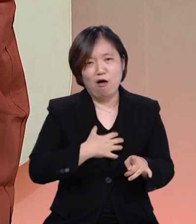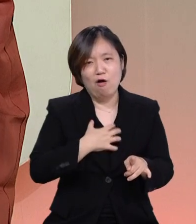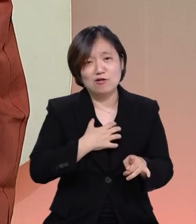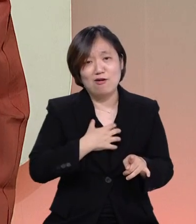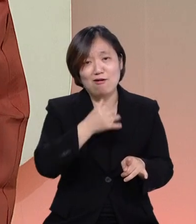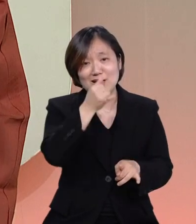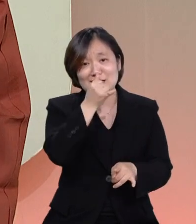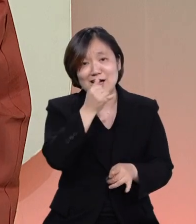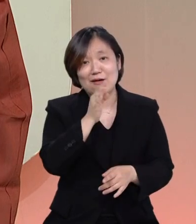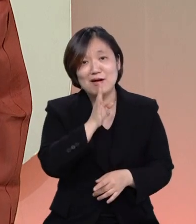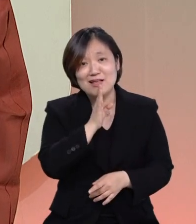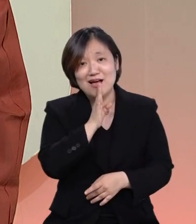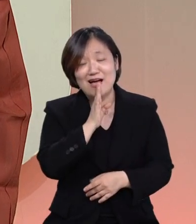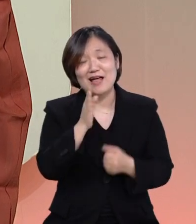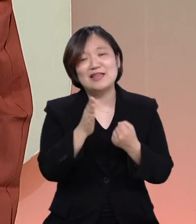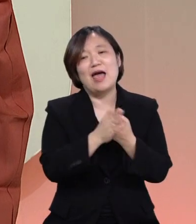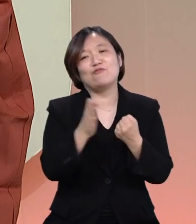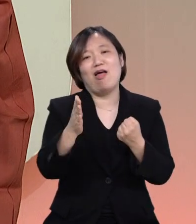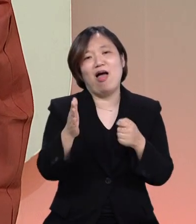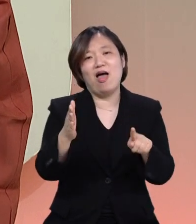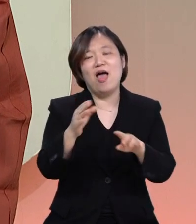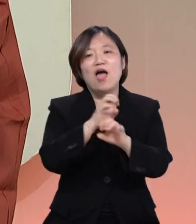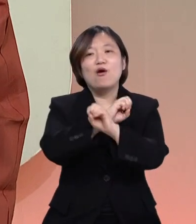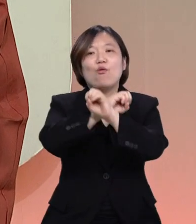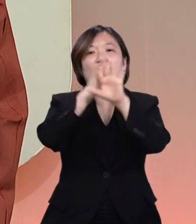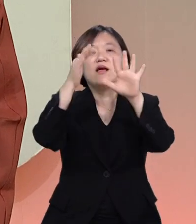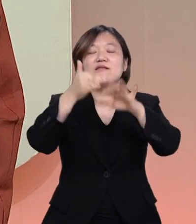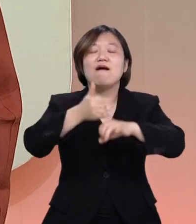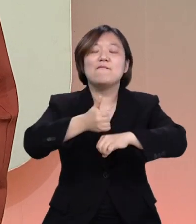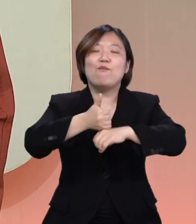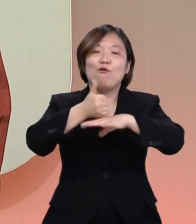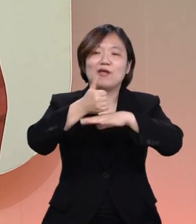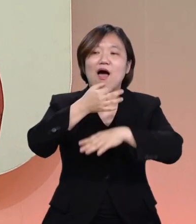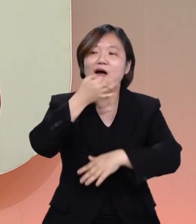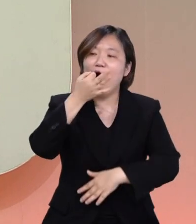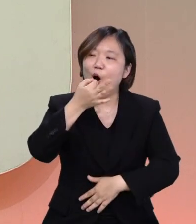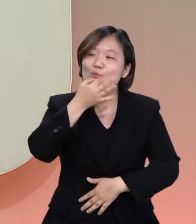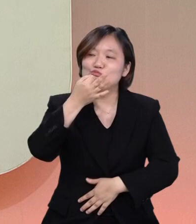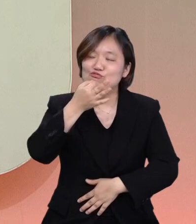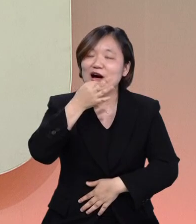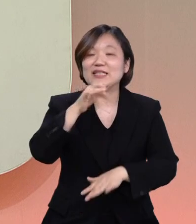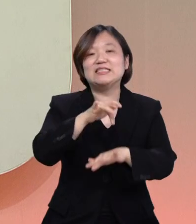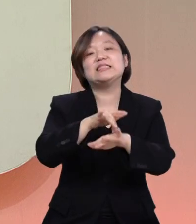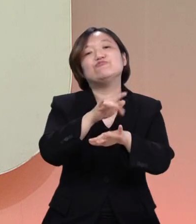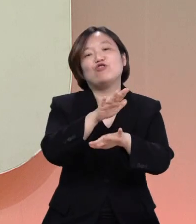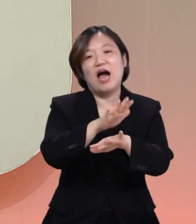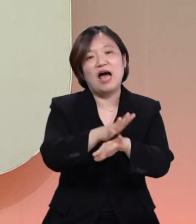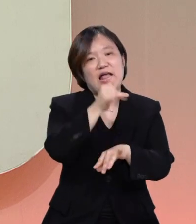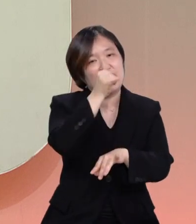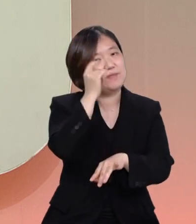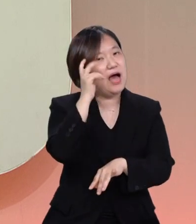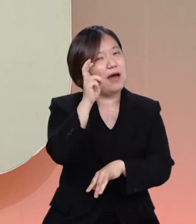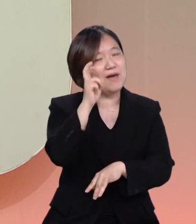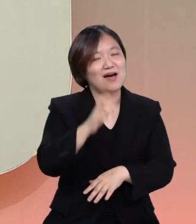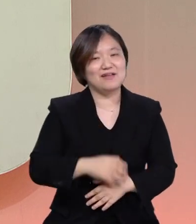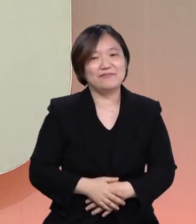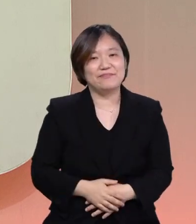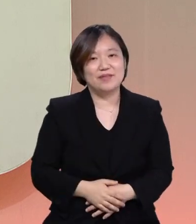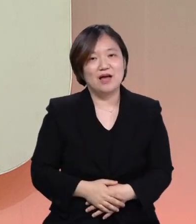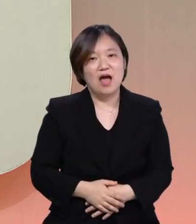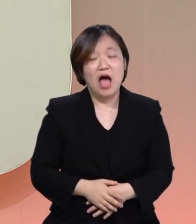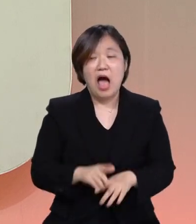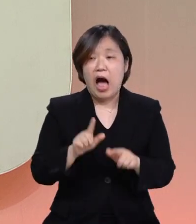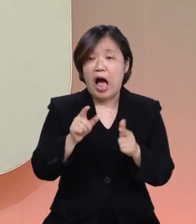아마 그래서 그렇게 관세음보살 관세음보살 염불하는 습관이 있을 수도 있을 거고 혹은